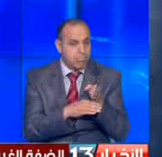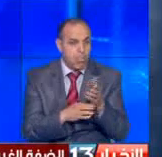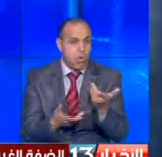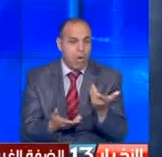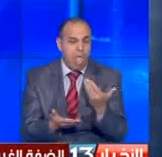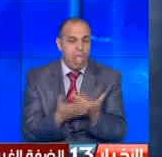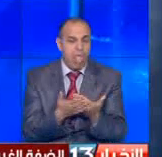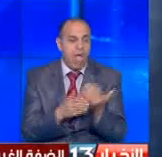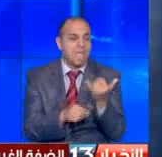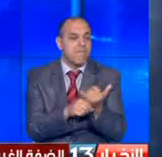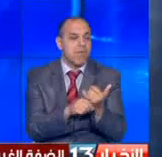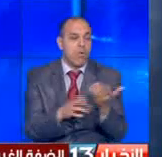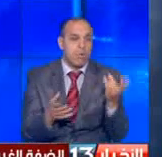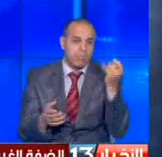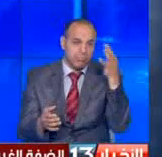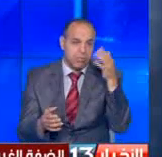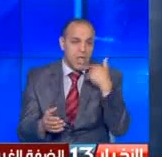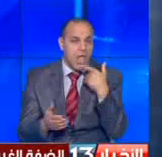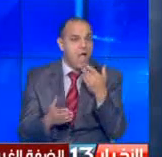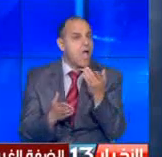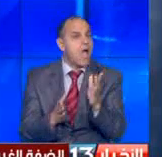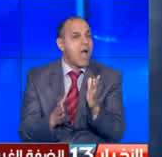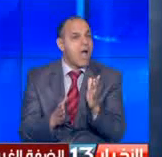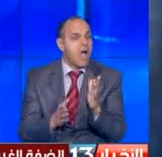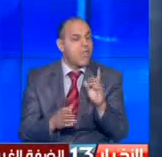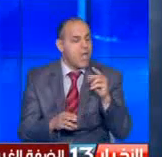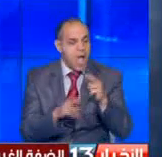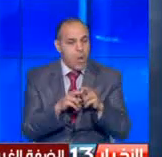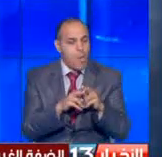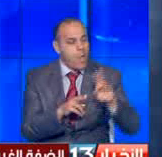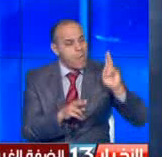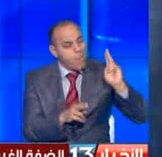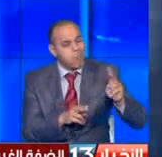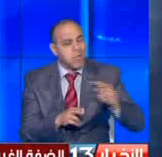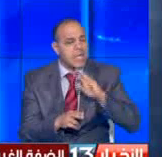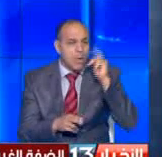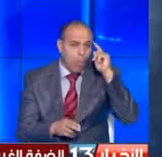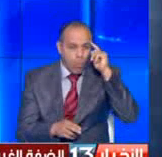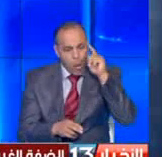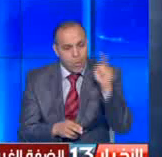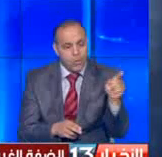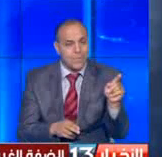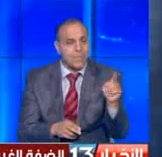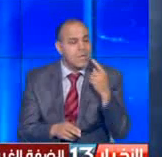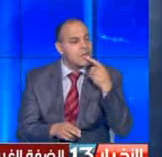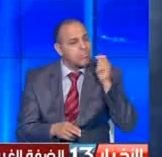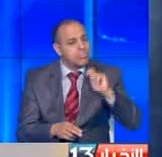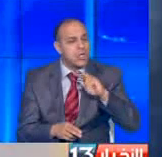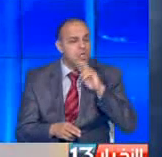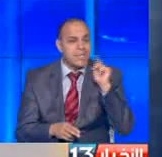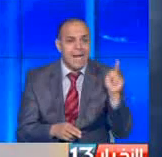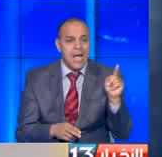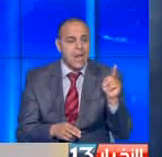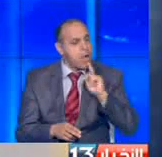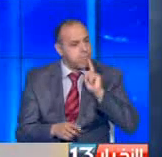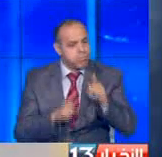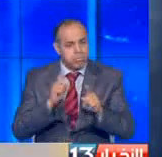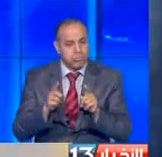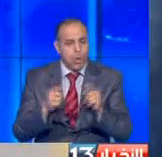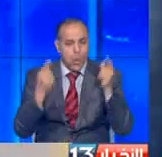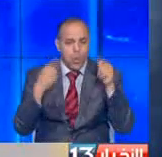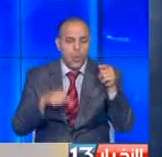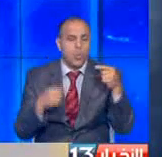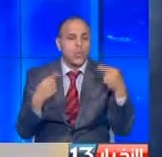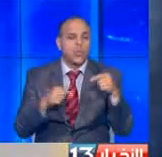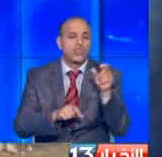بحجج واهيه لا تصنف الا تحت عناوين الاعتداءات التي يصر الاحتلال على تنفيذها ضد الشعب